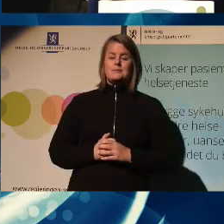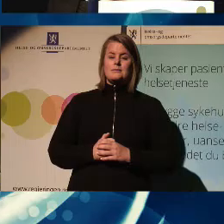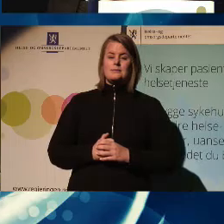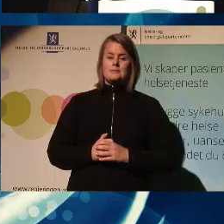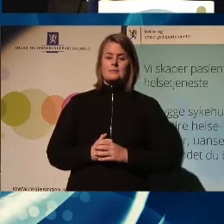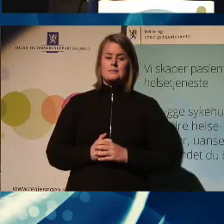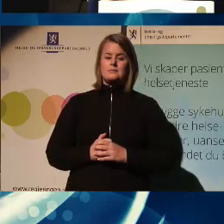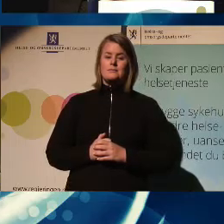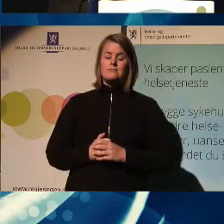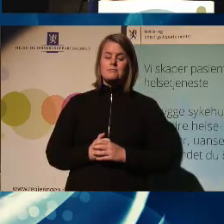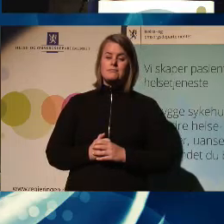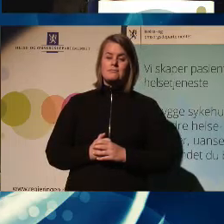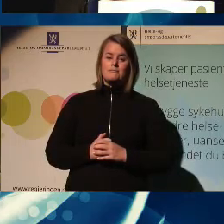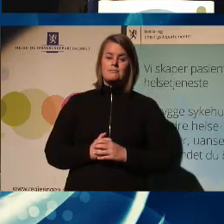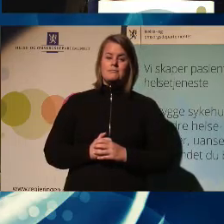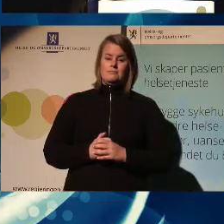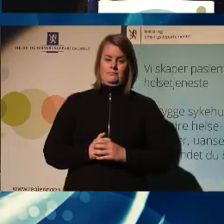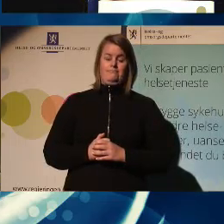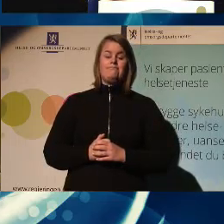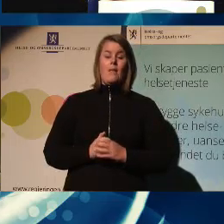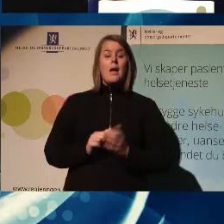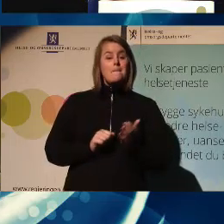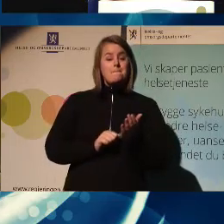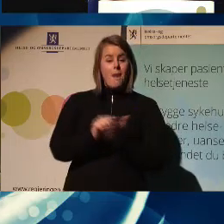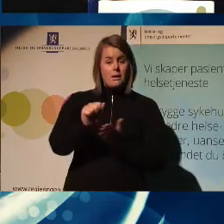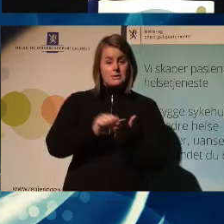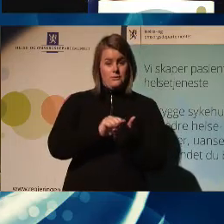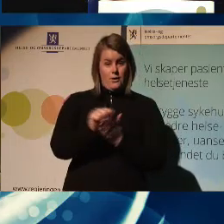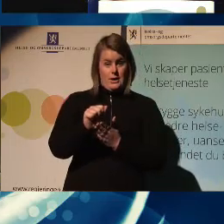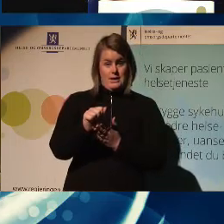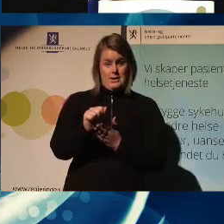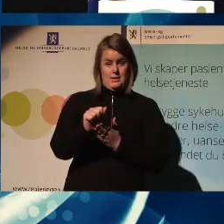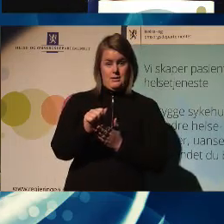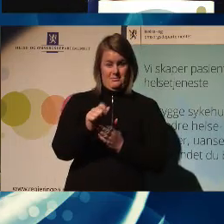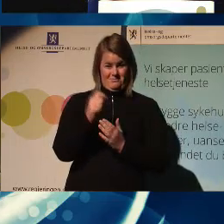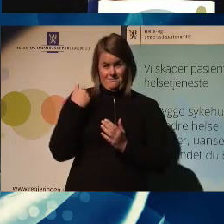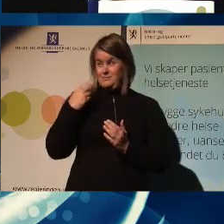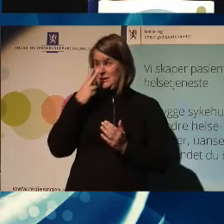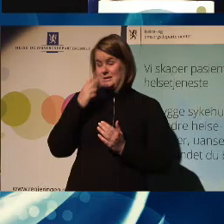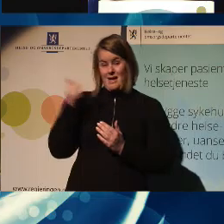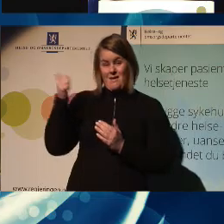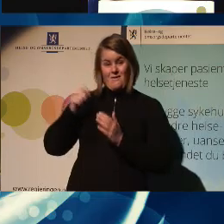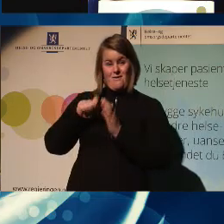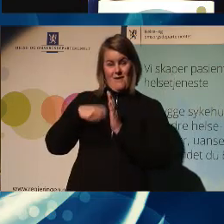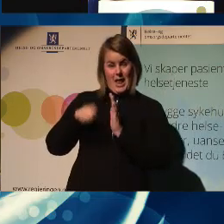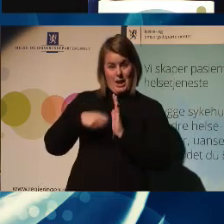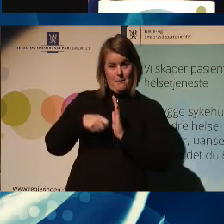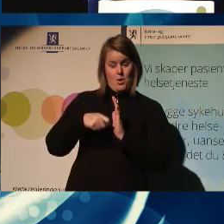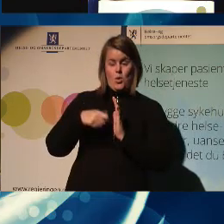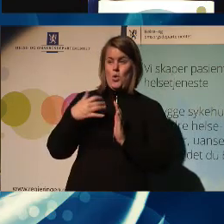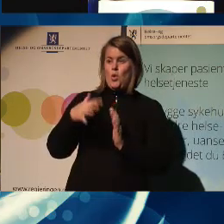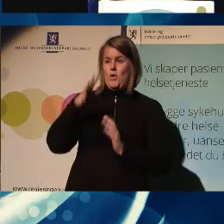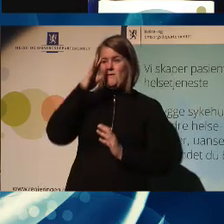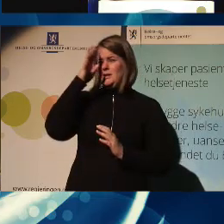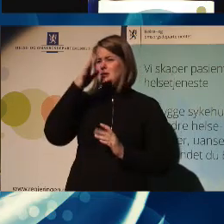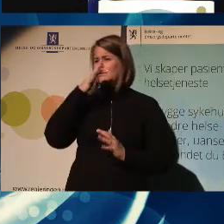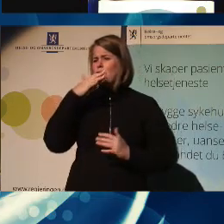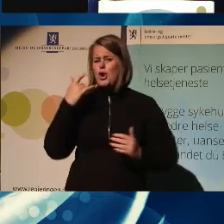Markedsføring vår er, her har vi gjort en grundig jobb. Dere har jo sett, fikk jo se filmen vår. Den er vi fantastisk fornøyd med og stolt